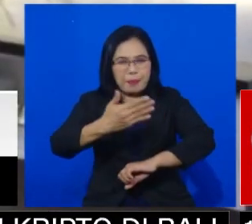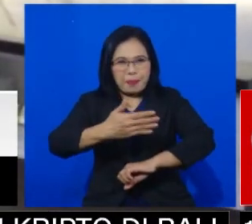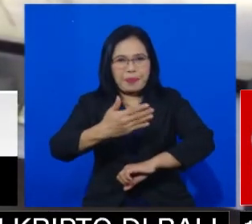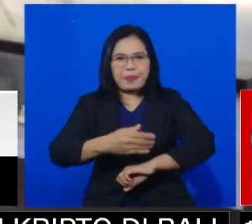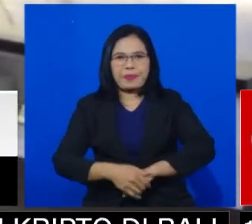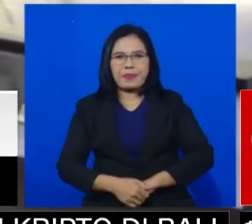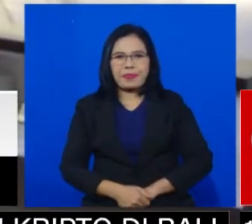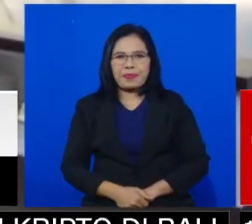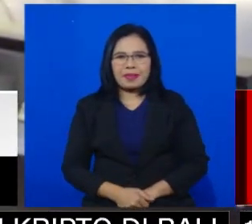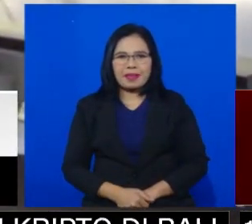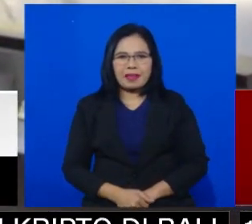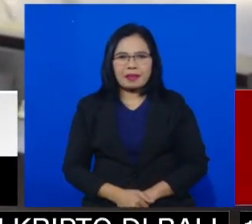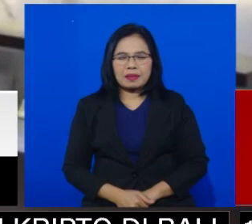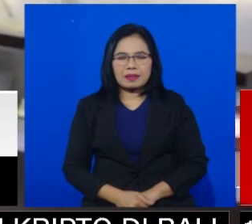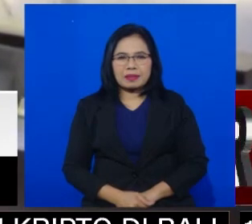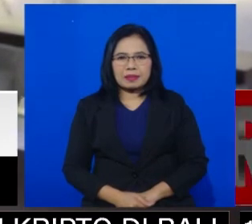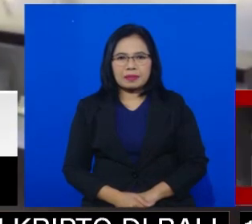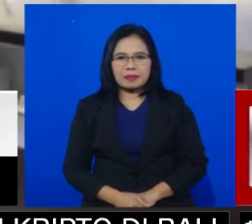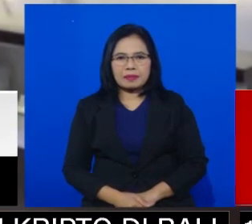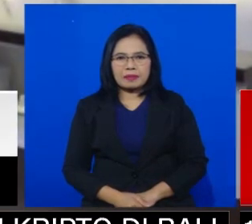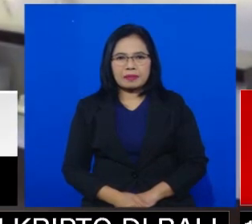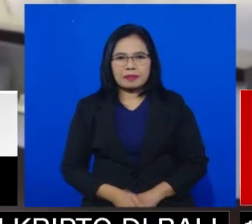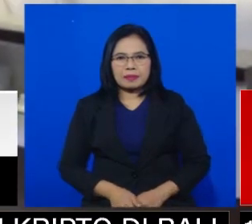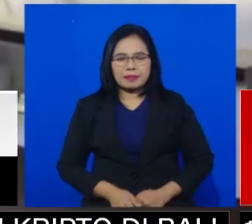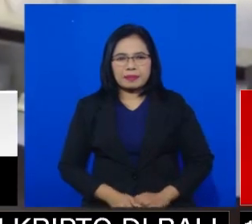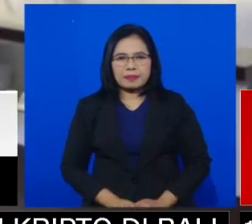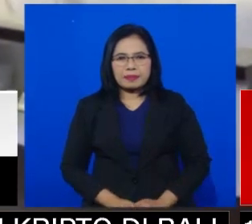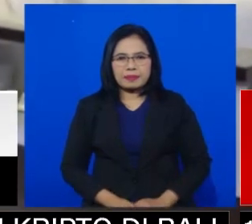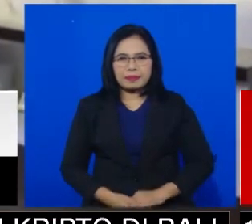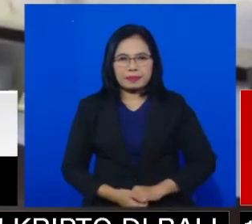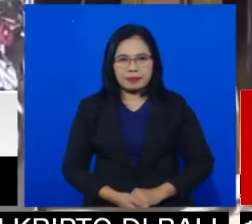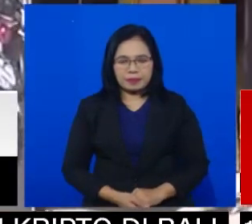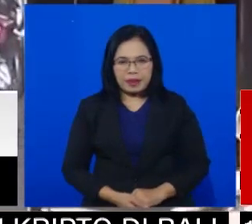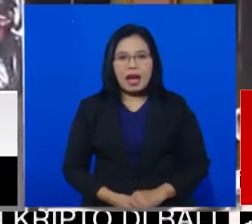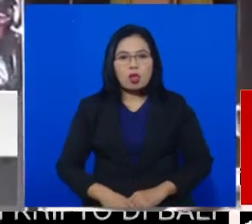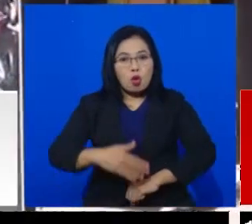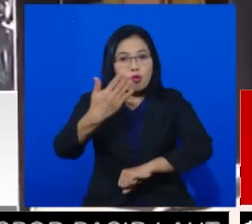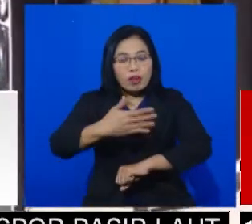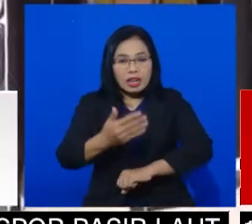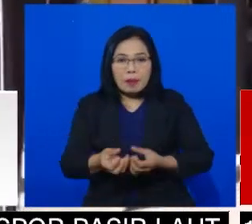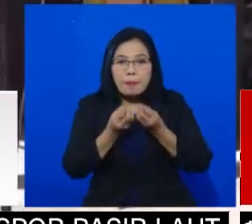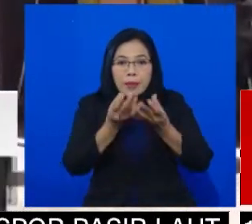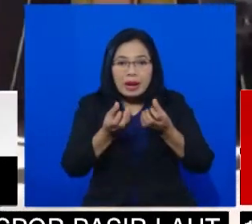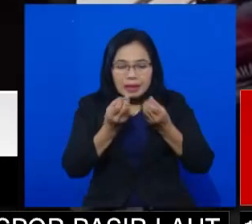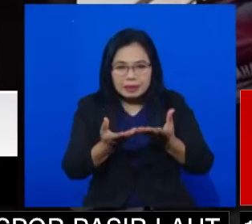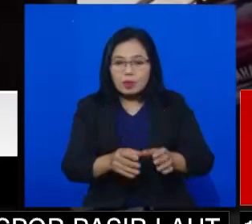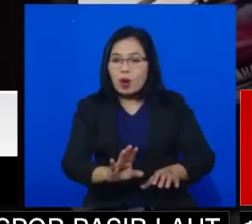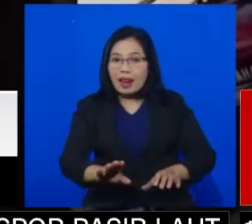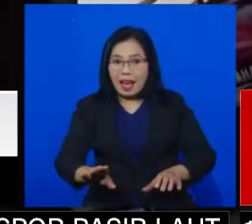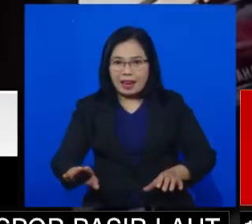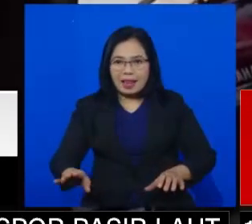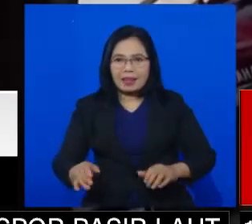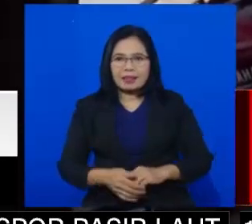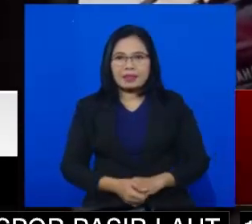itu sebenarnya utuhnya adalah mengandung film-film yang mengedukasi. Pemilik showroom motor menambahkan video itu